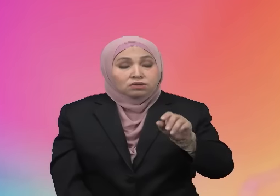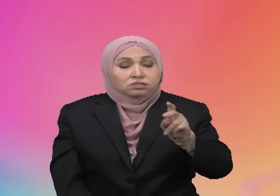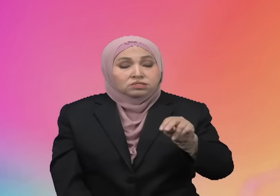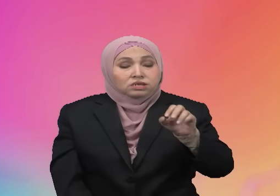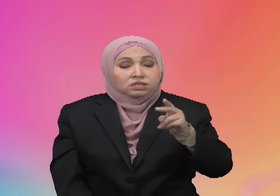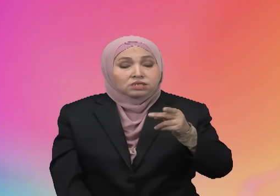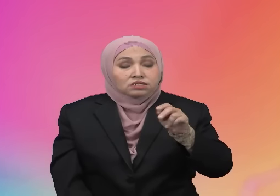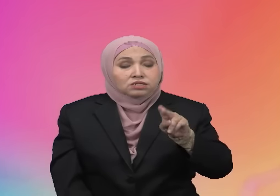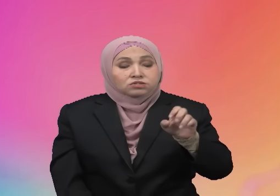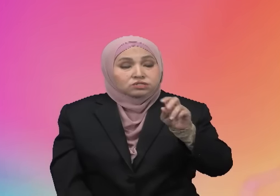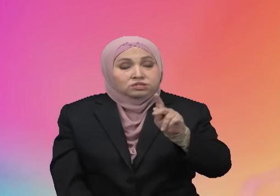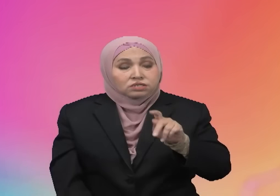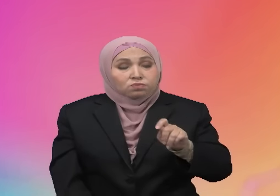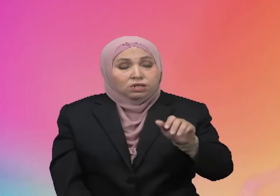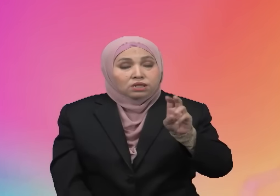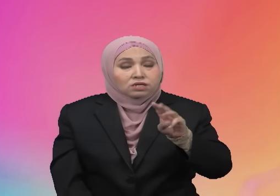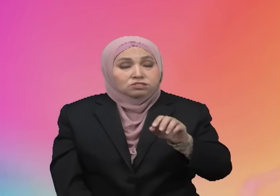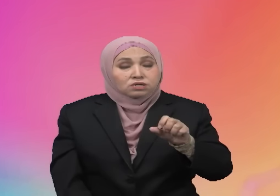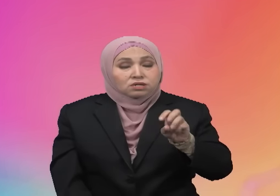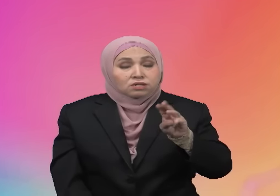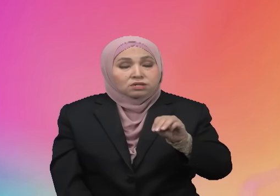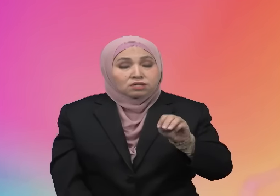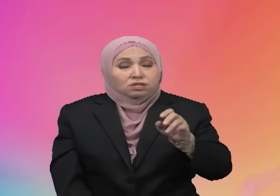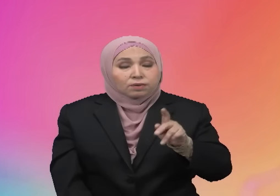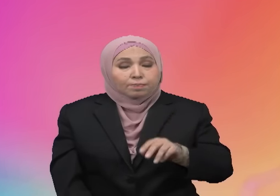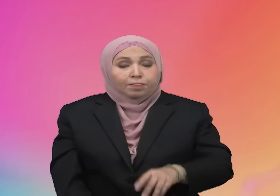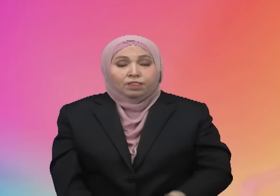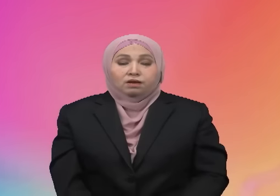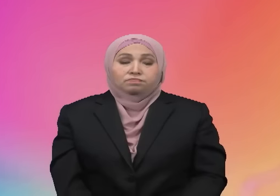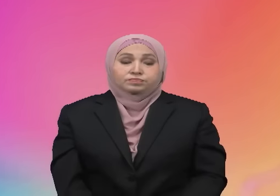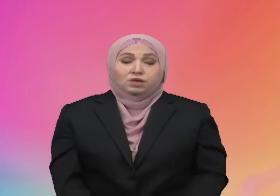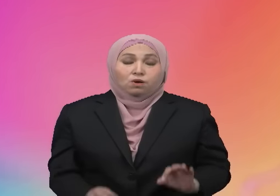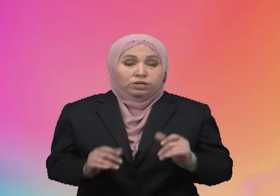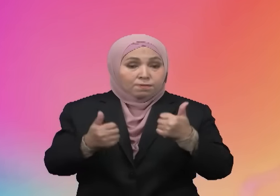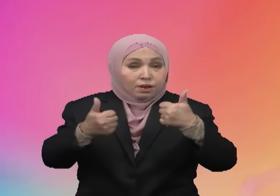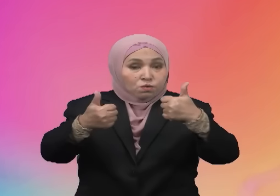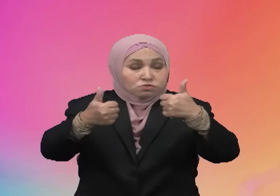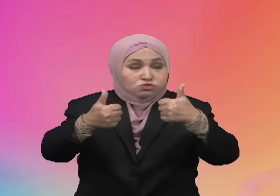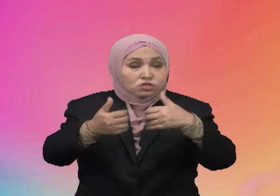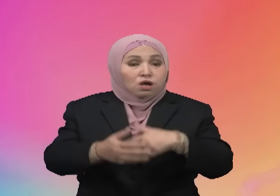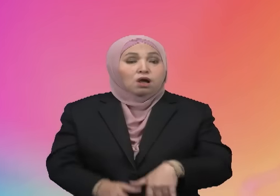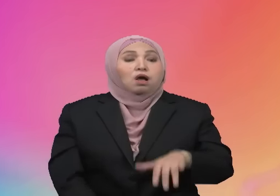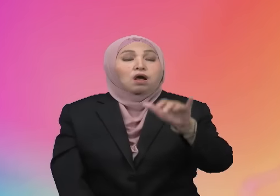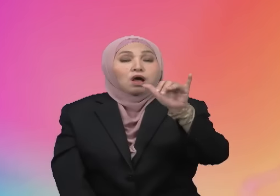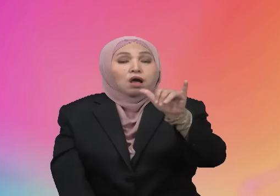syayatinal insi wal jin. Okay, bagus.